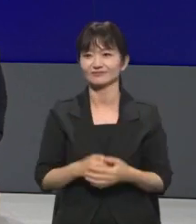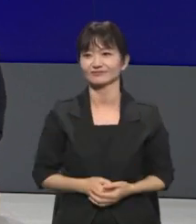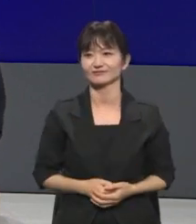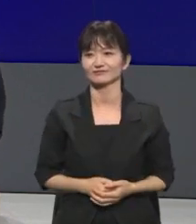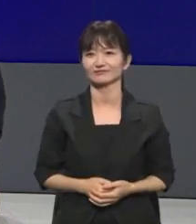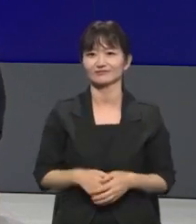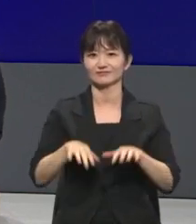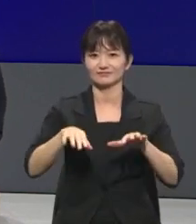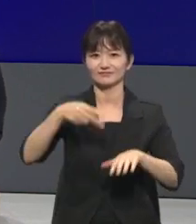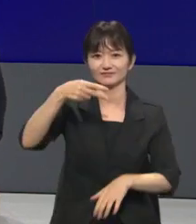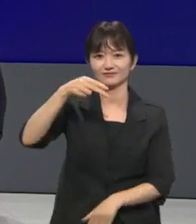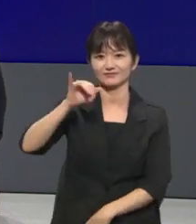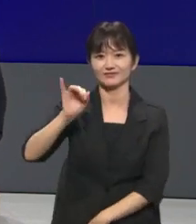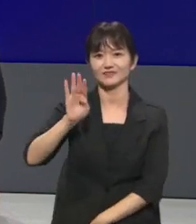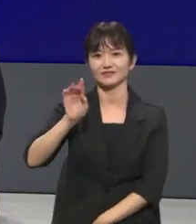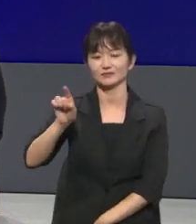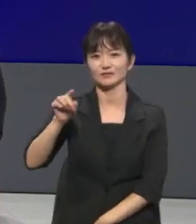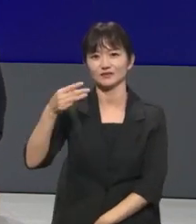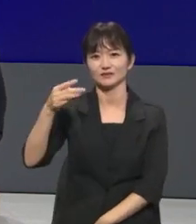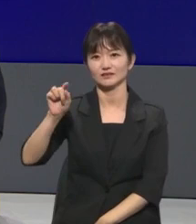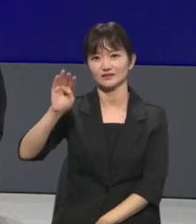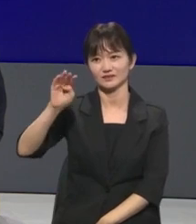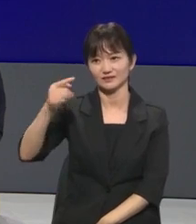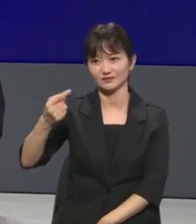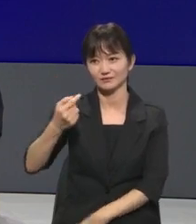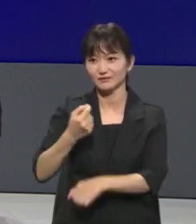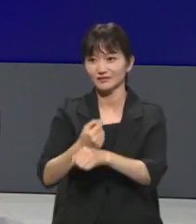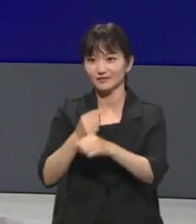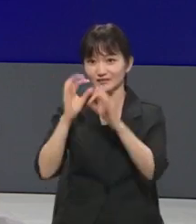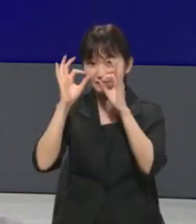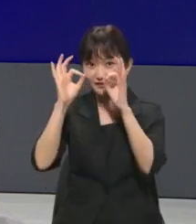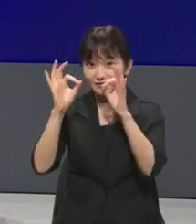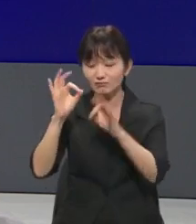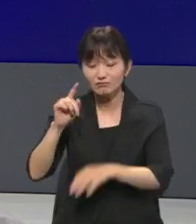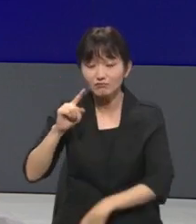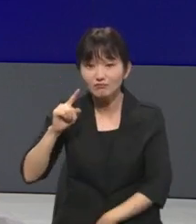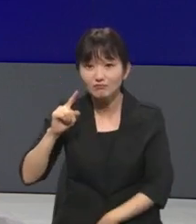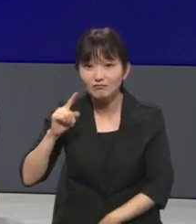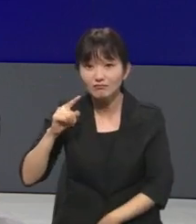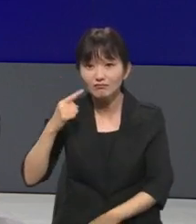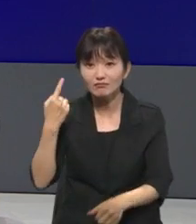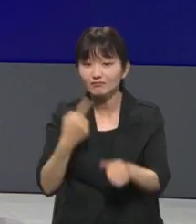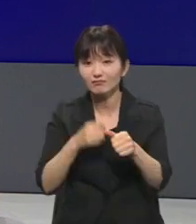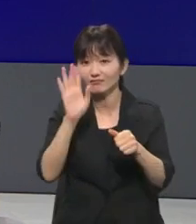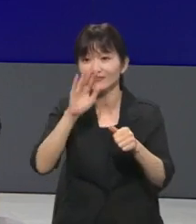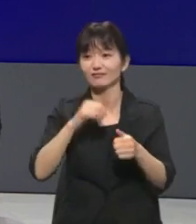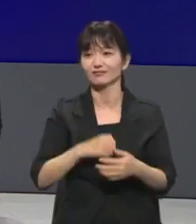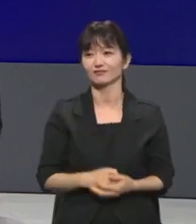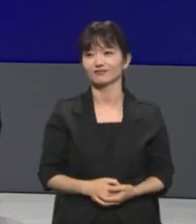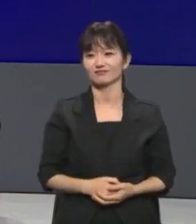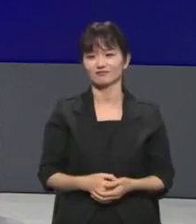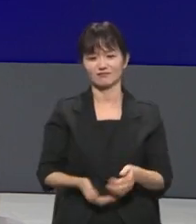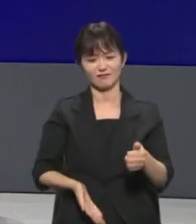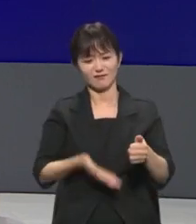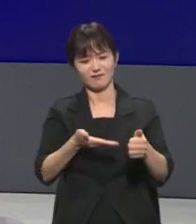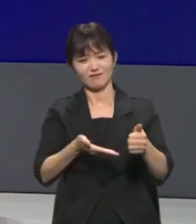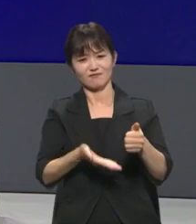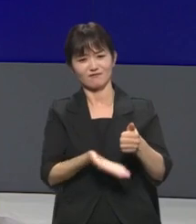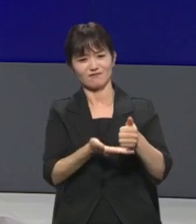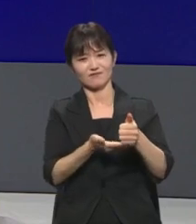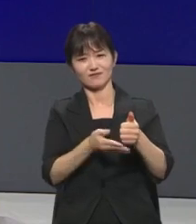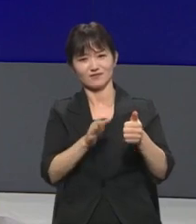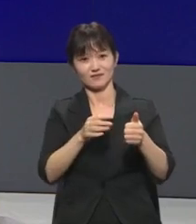네. 시버러브 해보니 준비했습니다. 예? 뭐라고요? 시버러브. 혹시 아시나요? 욕 시버러브? 아니죠. 아, 너무 뛰어들더니 지금 욕을 하는 건